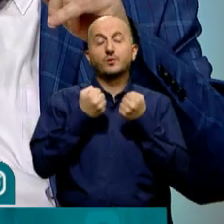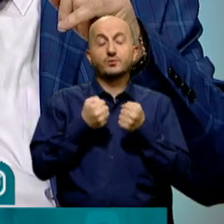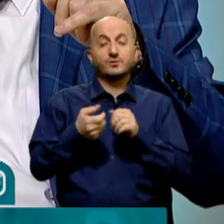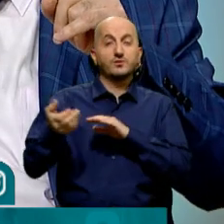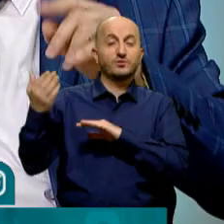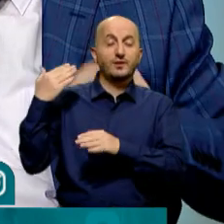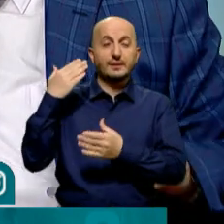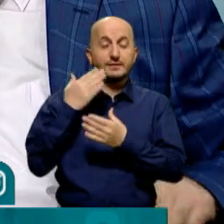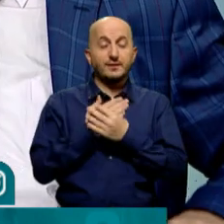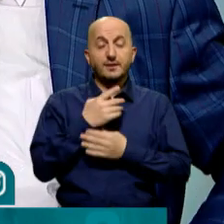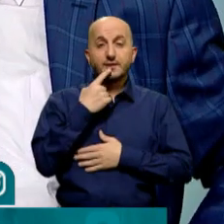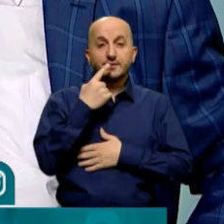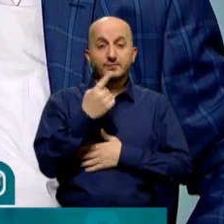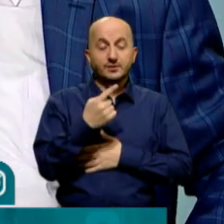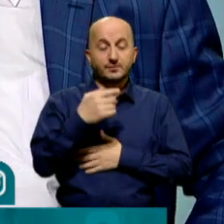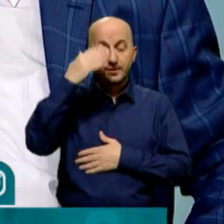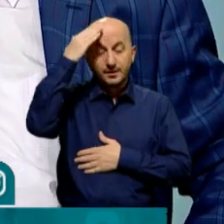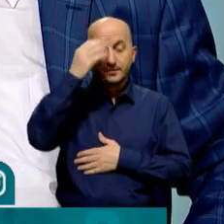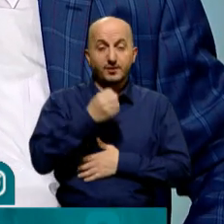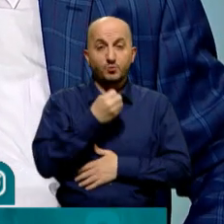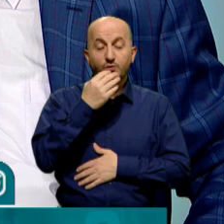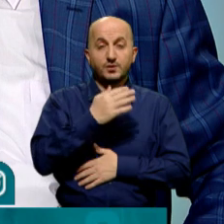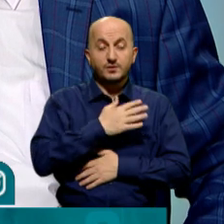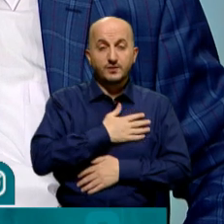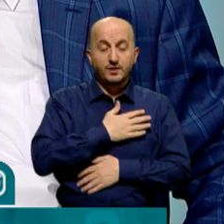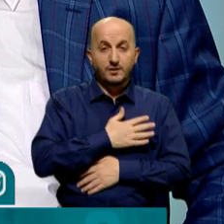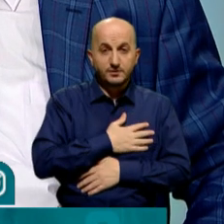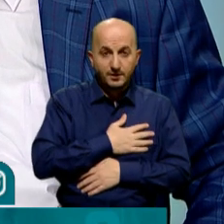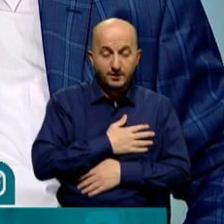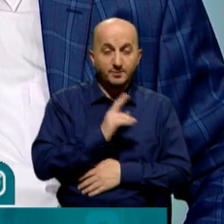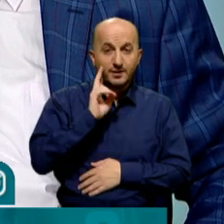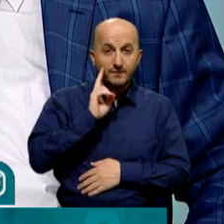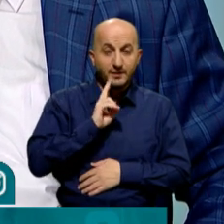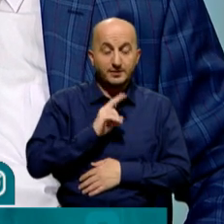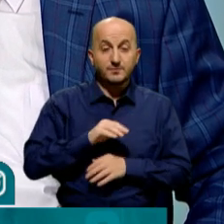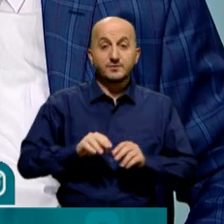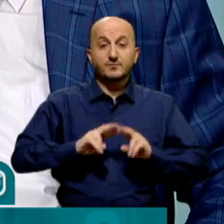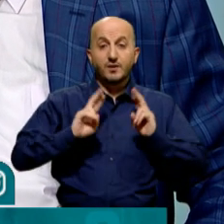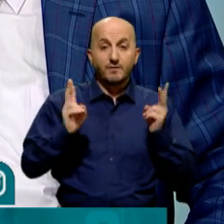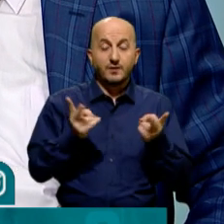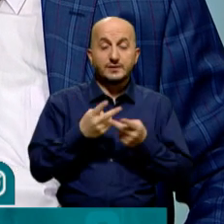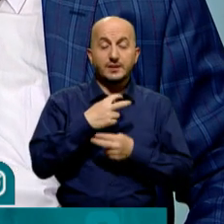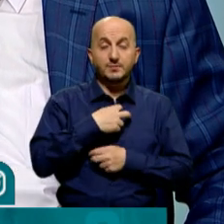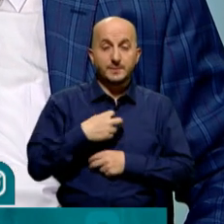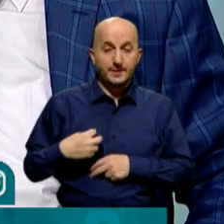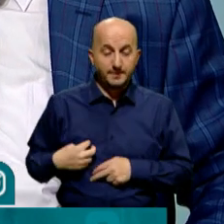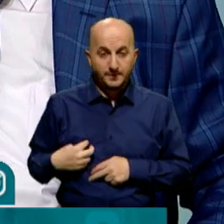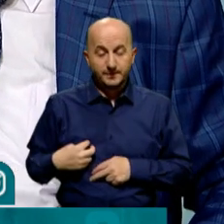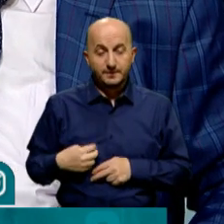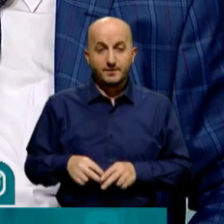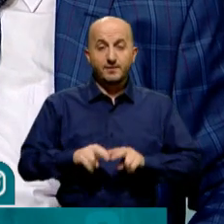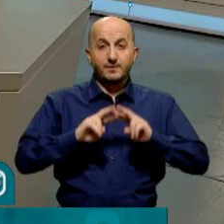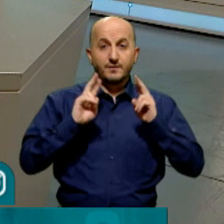de demiştim, Hazreti Muhammed sallallahu aleyhi ve sellem Efendimiz evrensel bir peygamberdir.